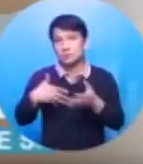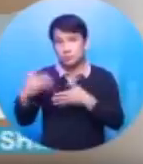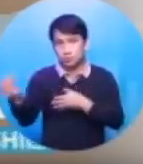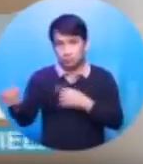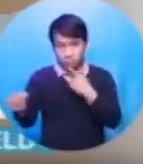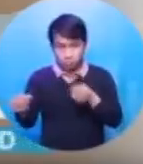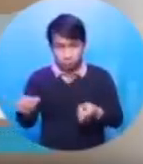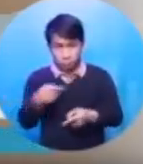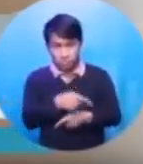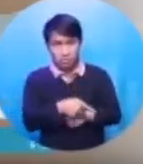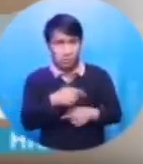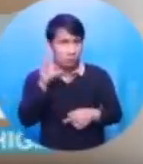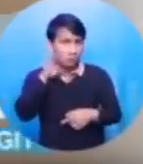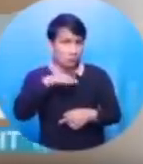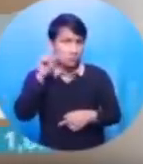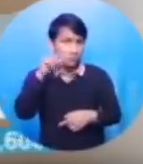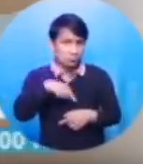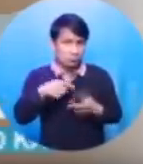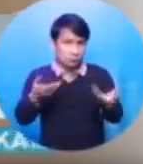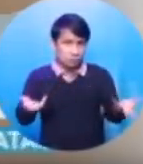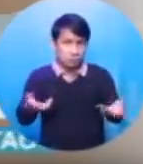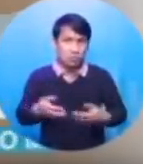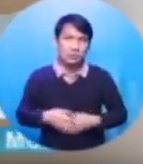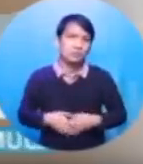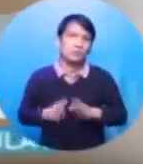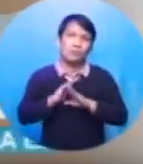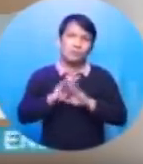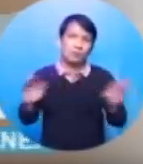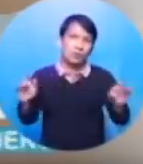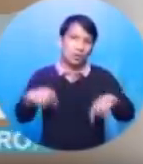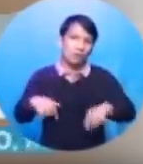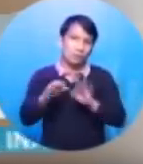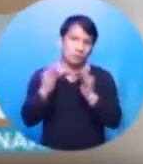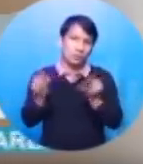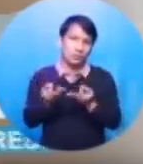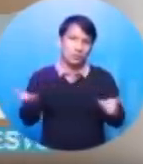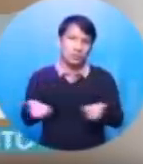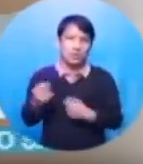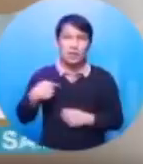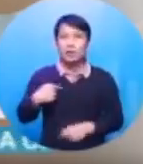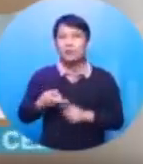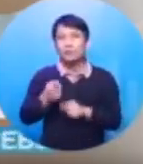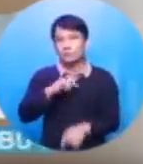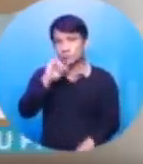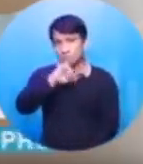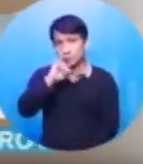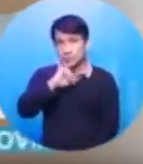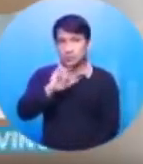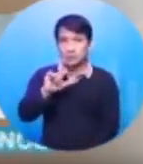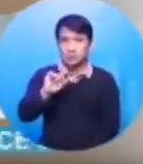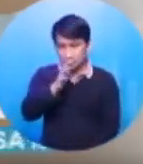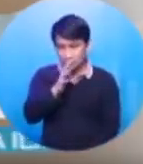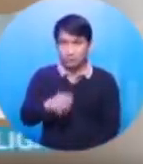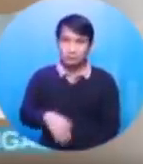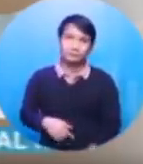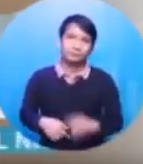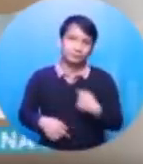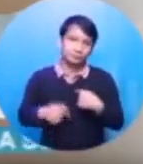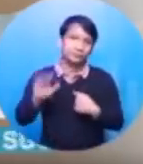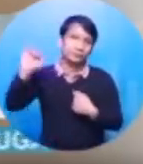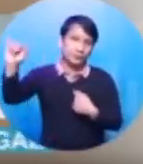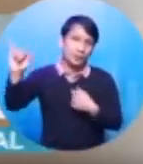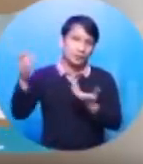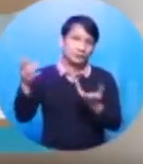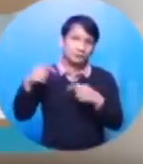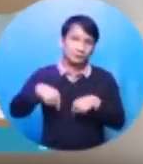ka bang kapatid? Wala ko rito, sir, pamilya, kasi, sir, taga-Iloilo ako. Tatay, nanay. Taga-Iloilo po ko,